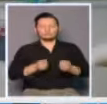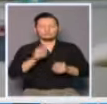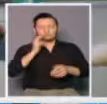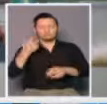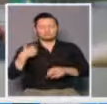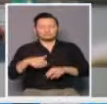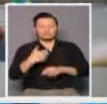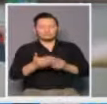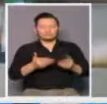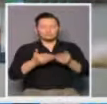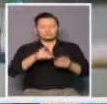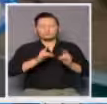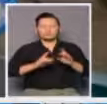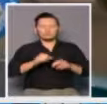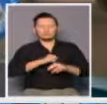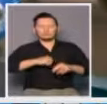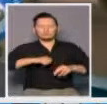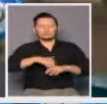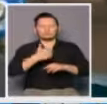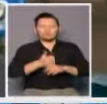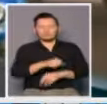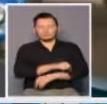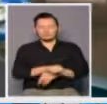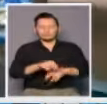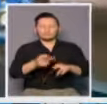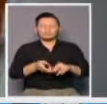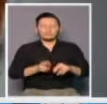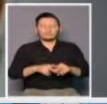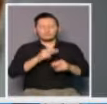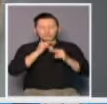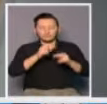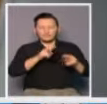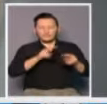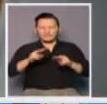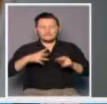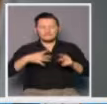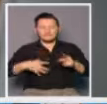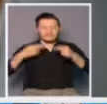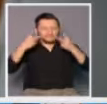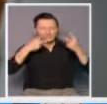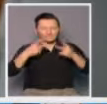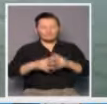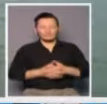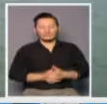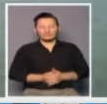Куаныш Кумаров отметил, что главными качествами пограничников является внимательность, выдержанность, бдительность.